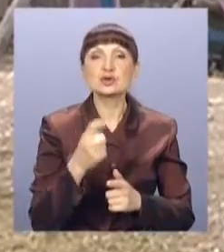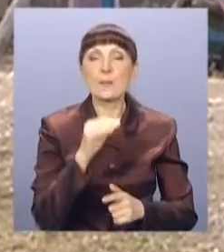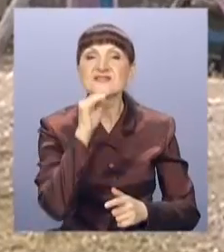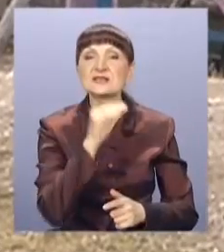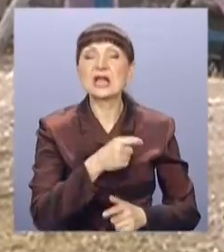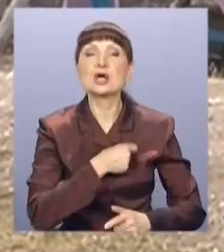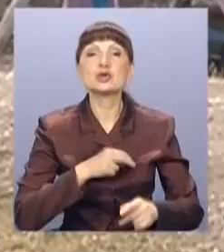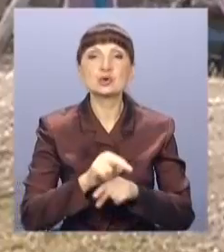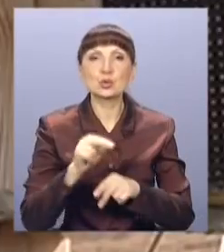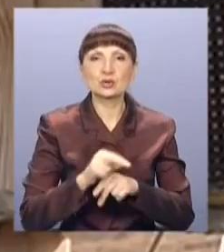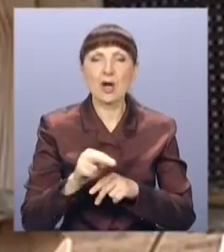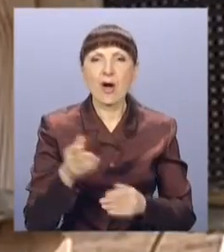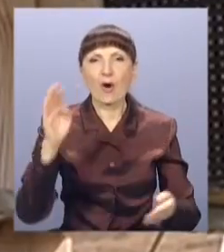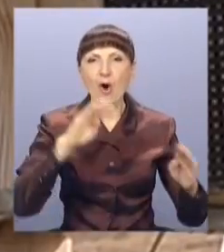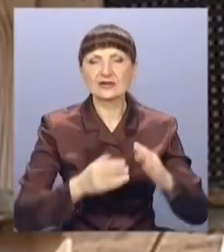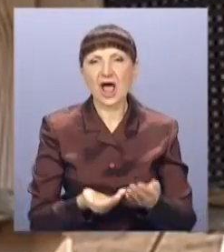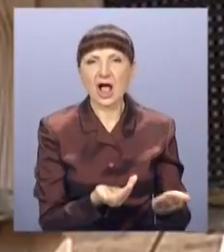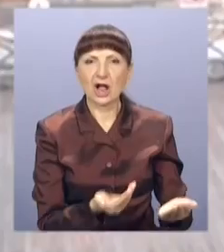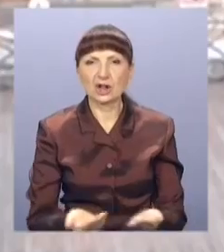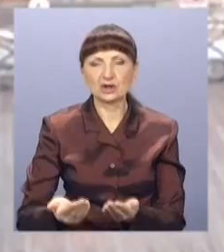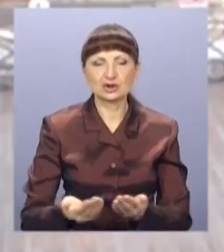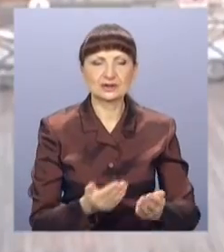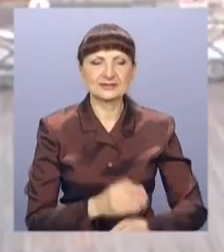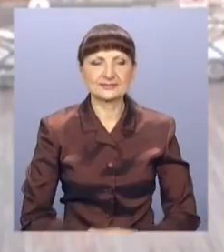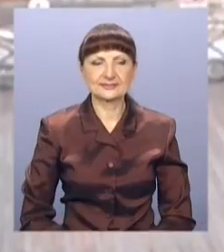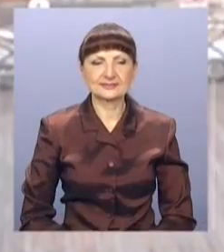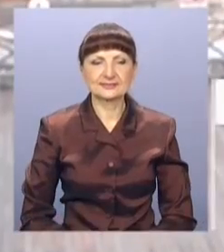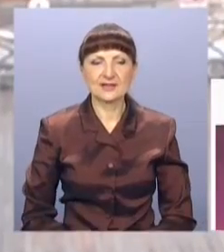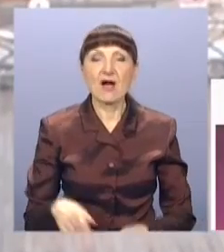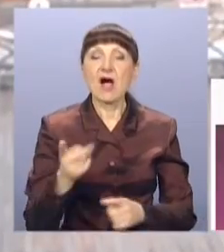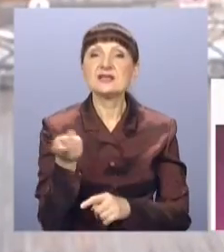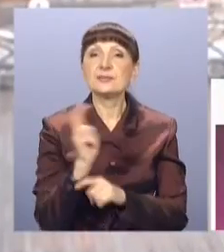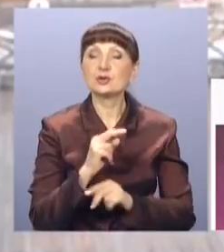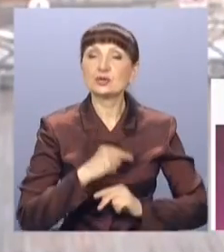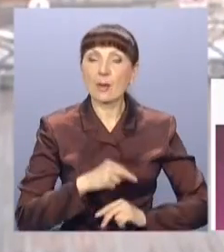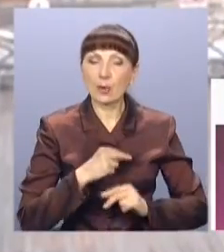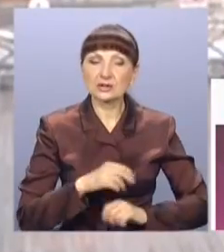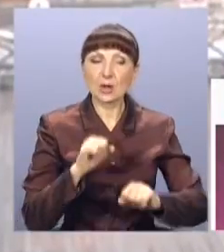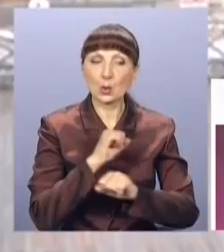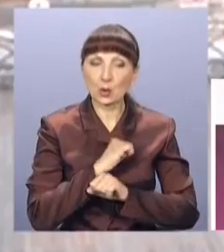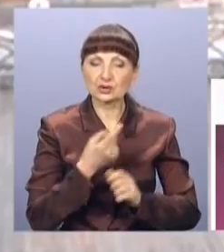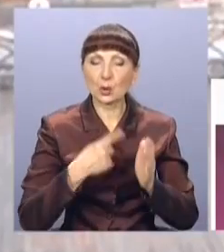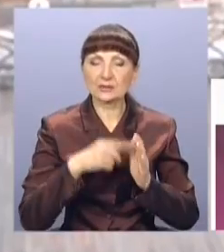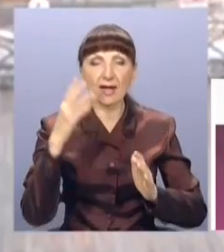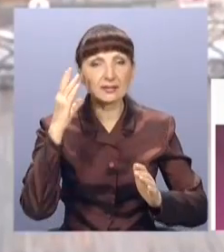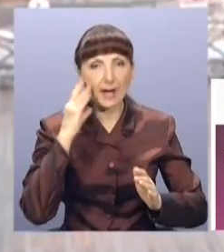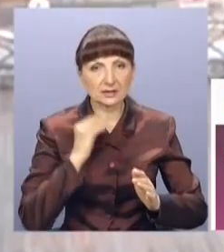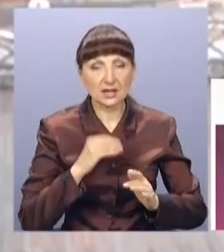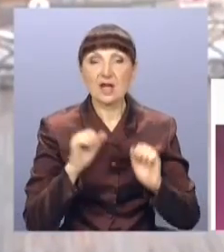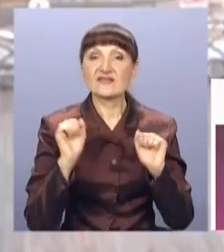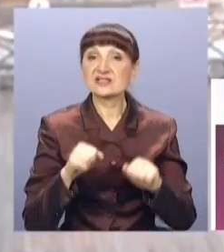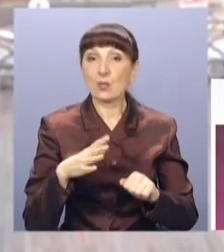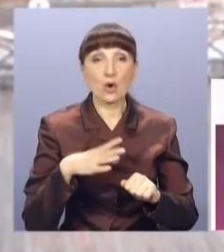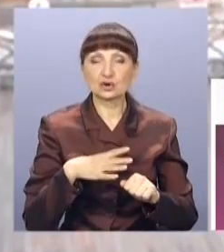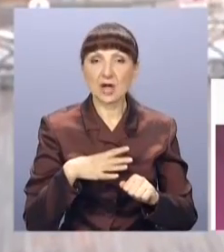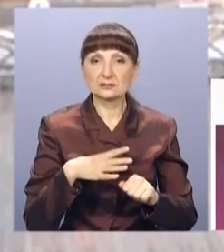профессиональных инструкторов по горным лыжам. Эти инструкторы придут работать на курорты города Алматы, и, возможно,